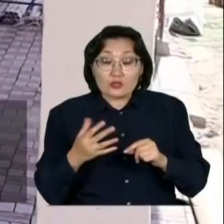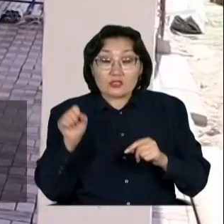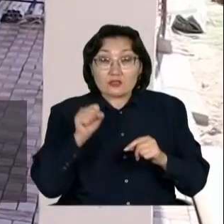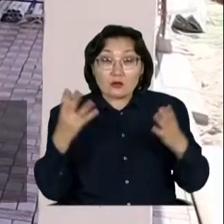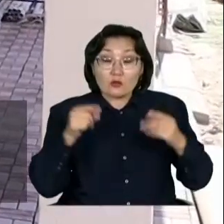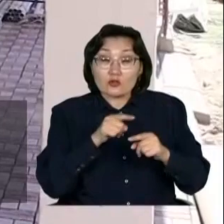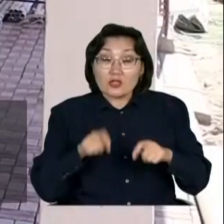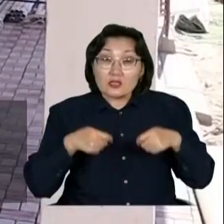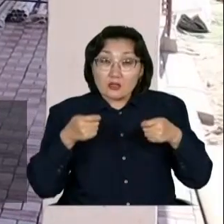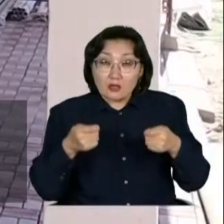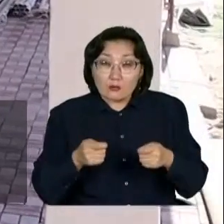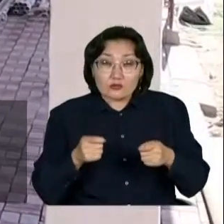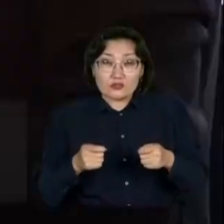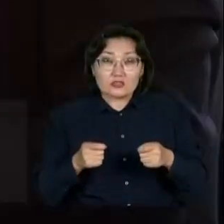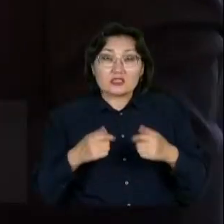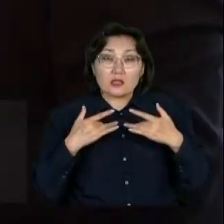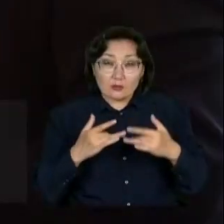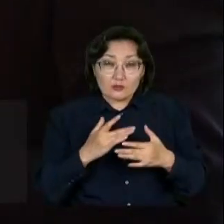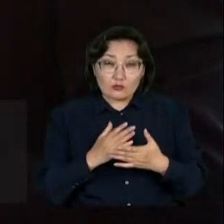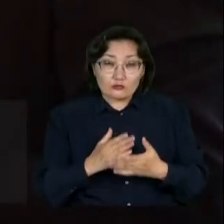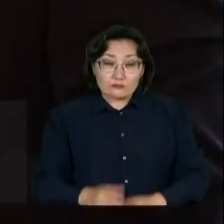тамызға дейін тапсыру талабын қойды.